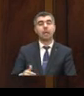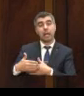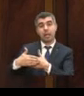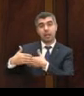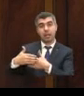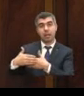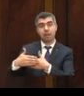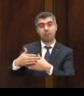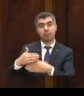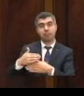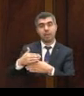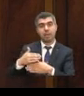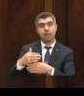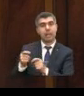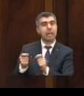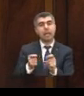على عيد الأضحى،